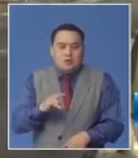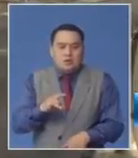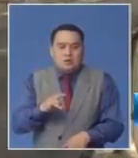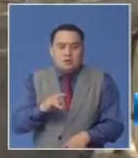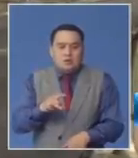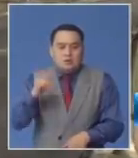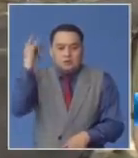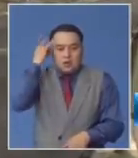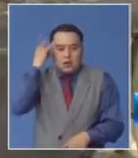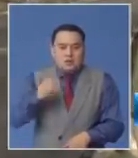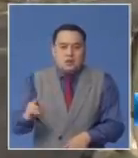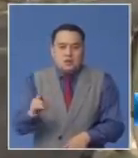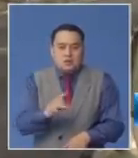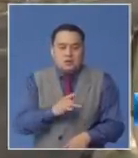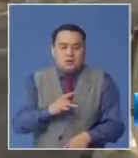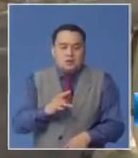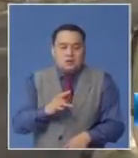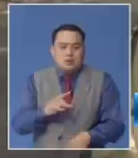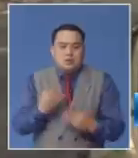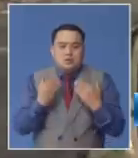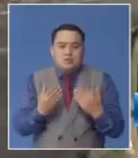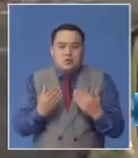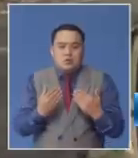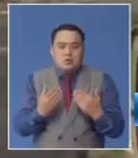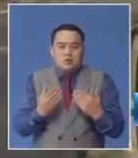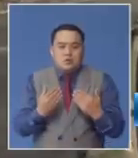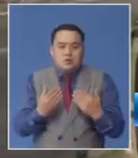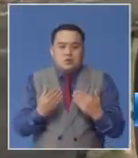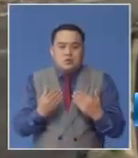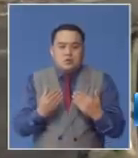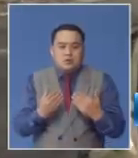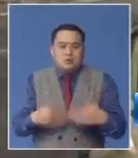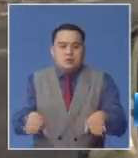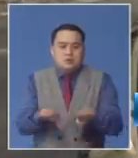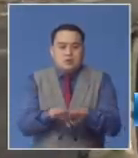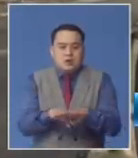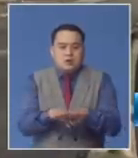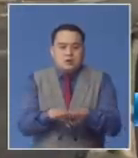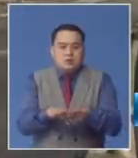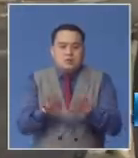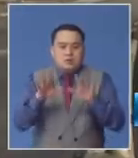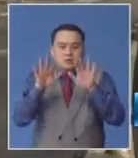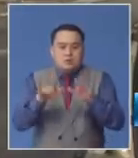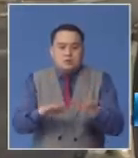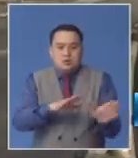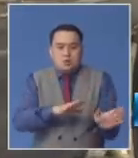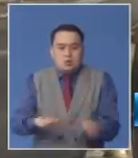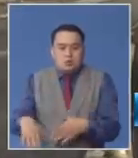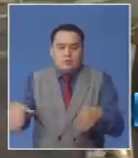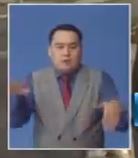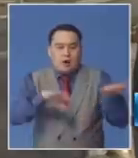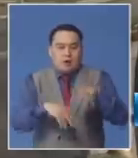саранске дает почти охватили сегодня на сегодняшний день рождения почти все снег шел в горах на